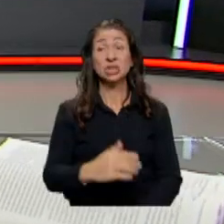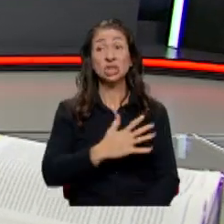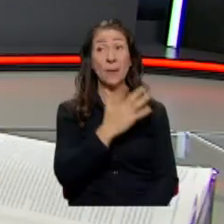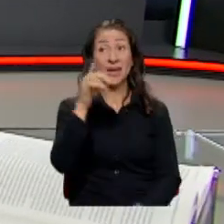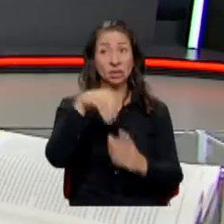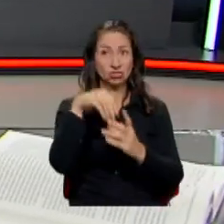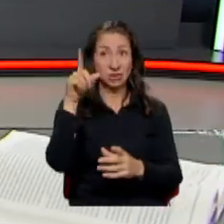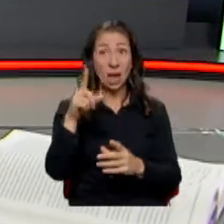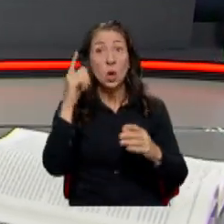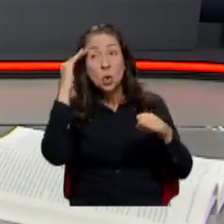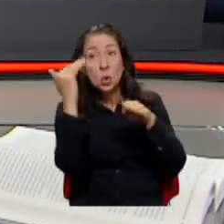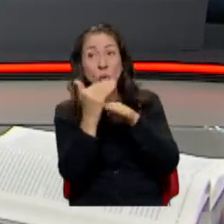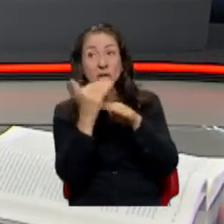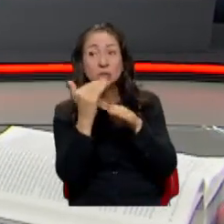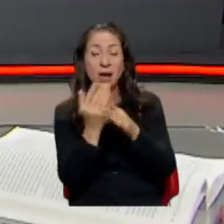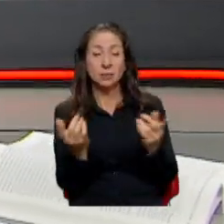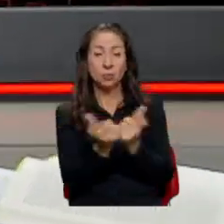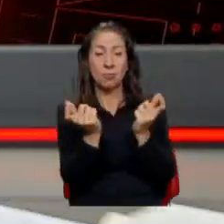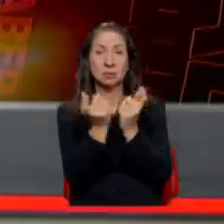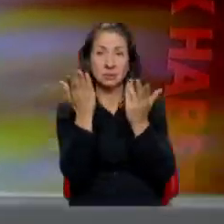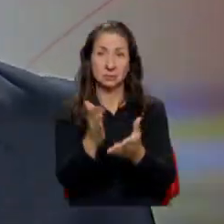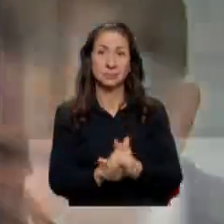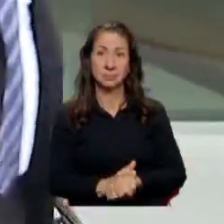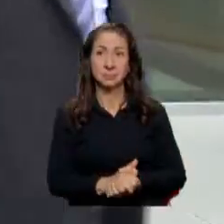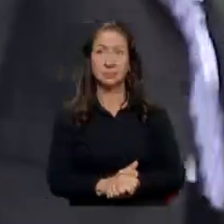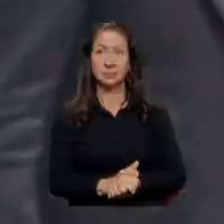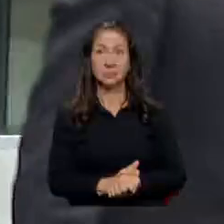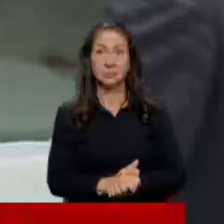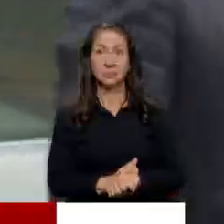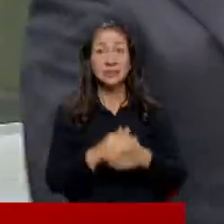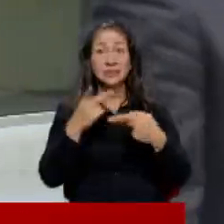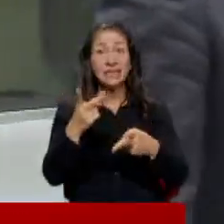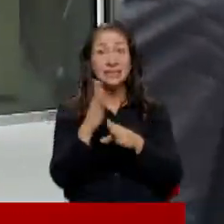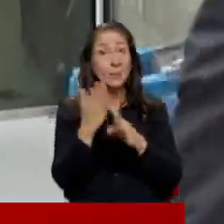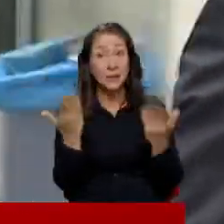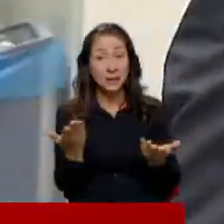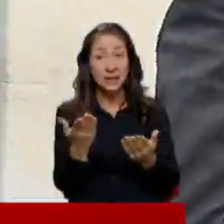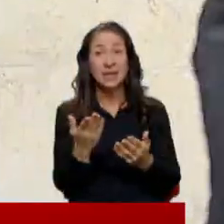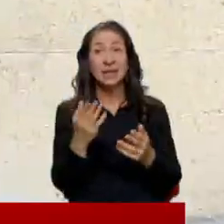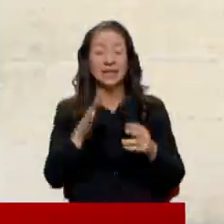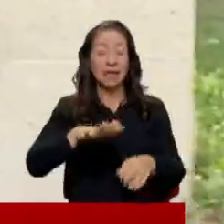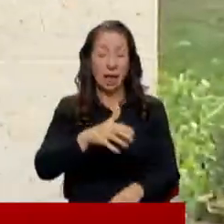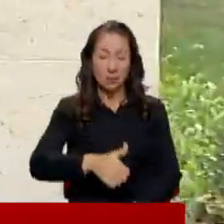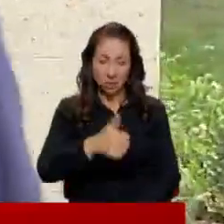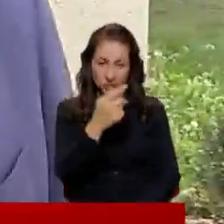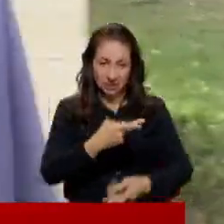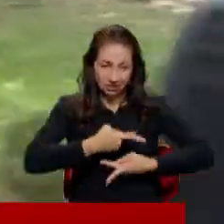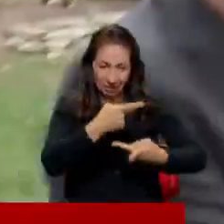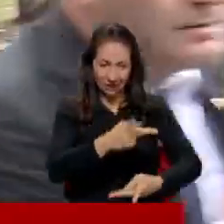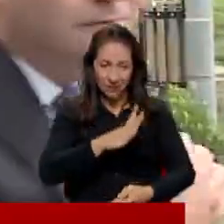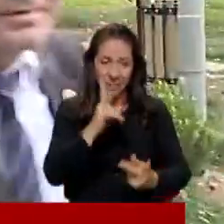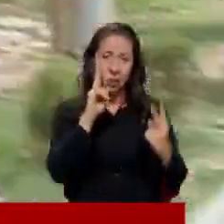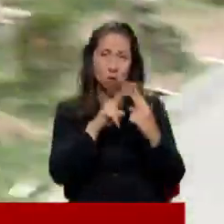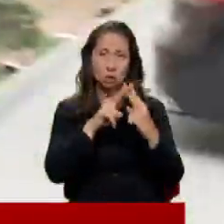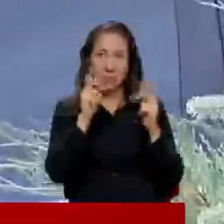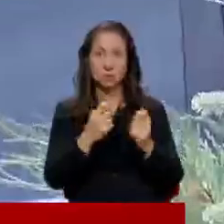CHP'de uzlaşma zirvesi. Davet sebebiyle ilgili. Evet. Genel başkanımızın daveti var. Bir